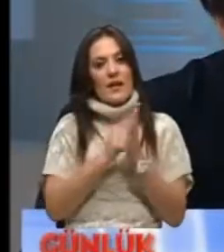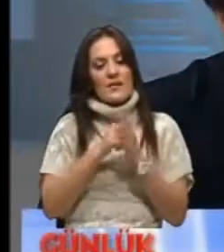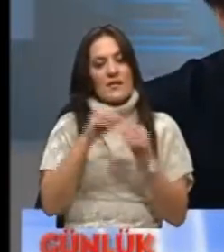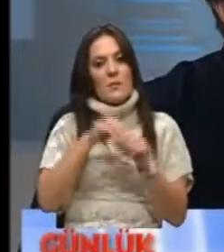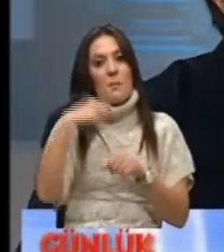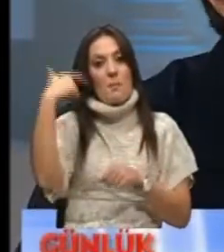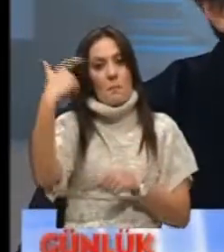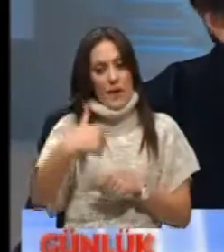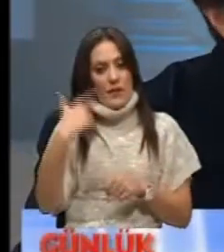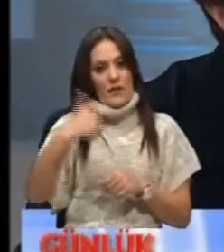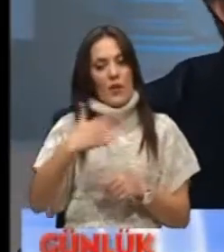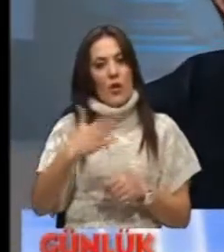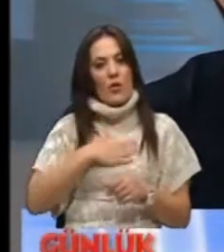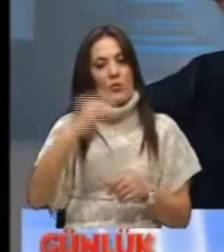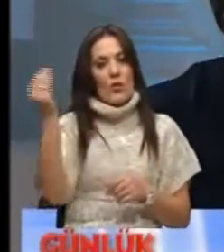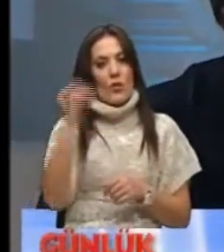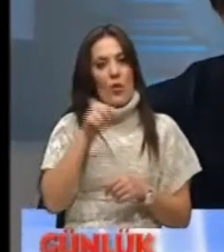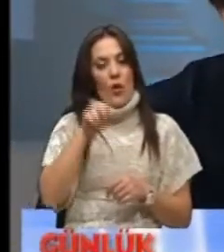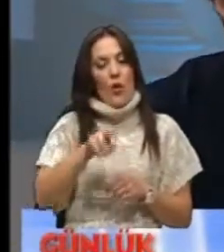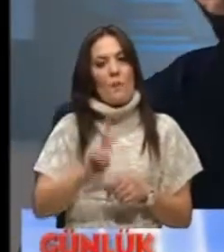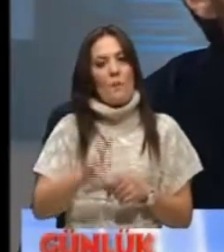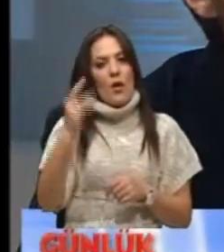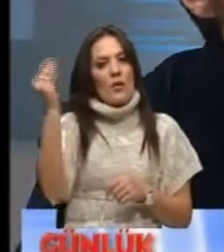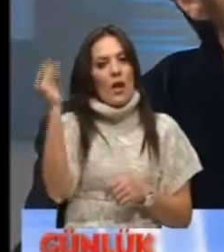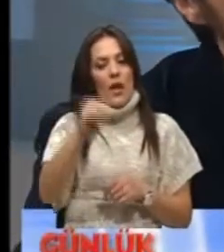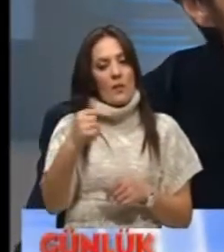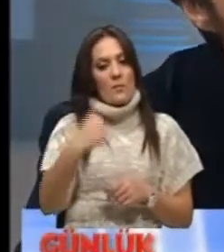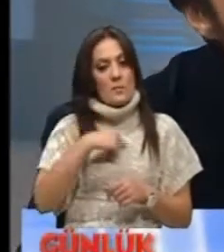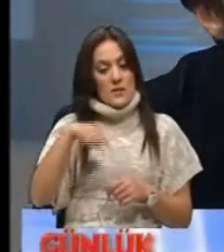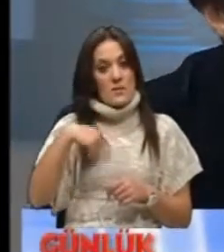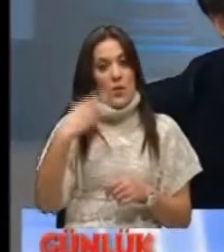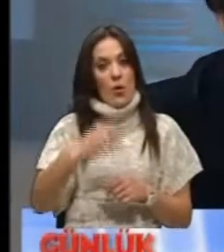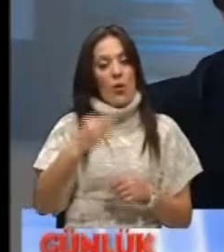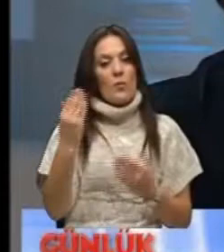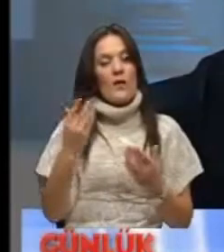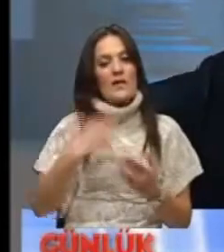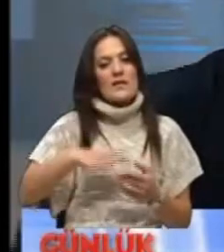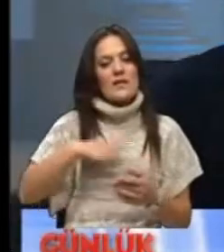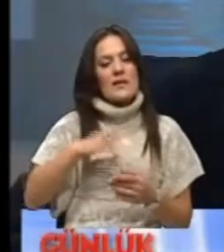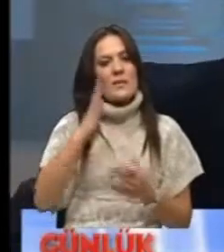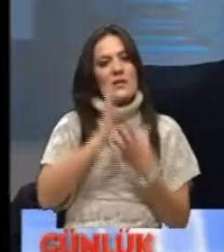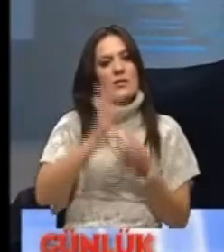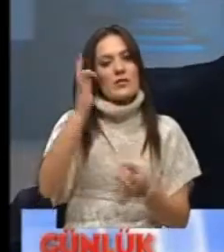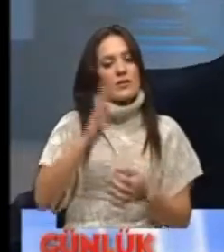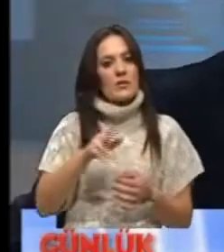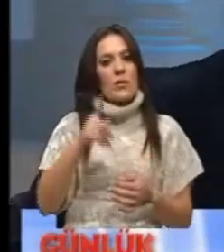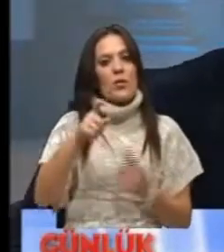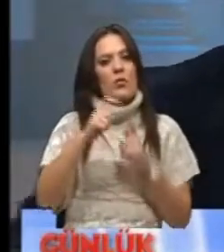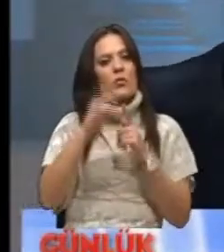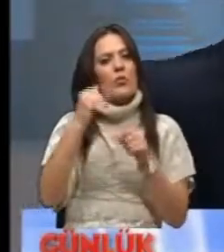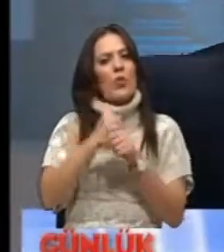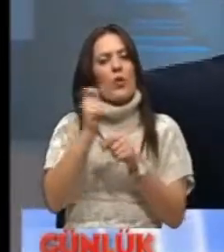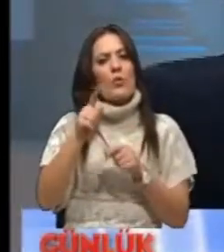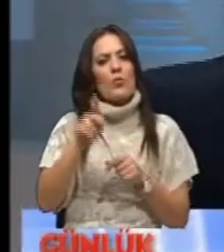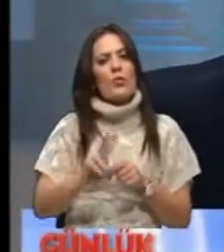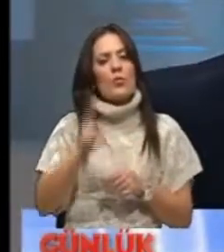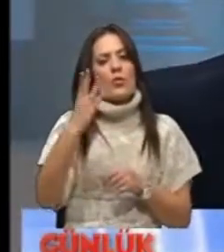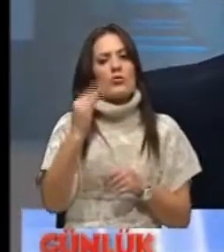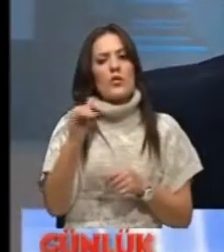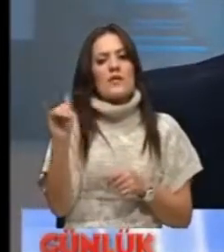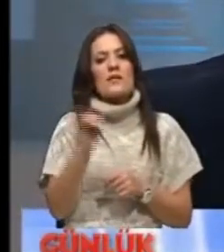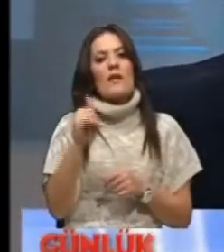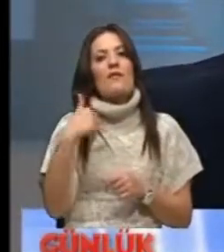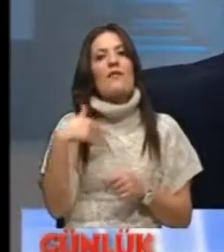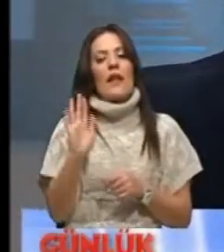gazetelerin ve medyanın önümüze koyduğu o model bizim de olmak istediğimiz şey haline geliyor. Doğuda ise bu model çok zayıf, ince